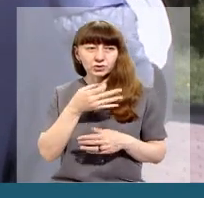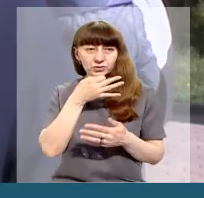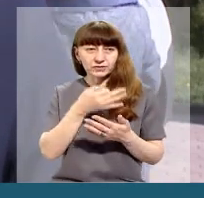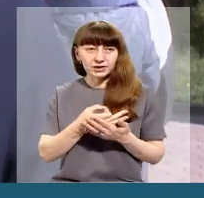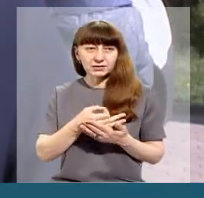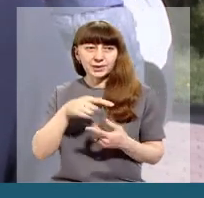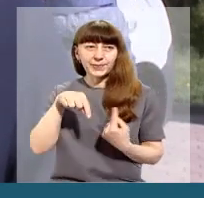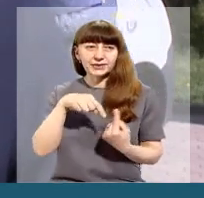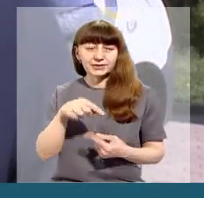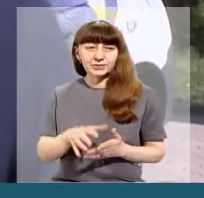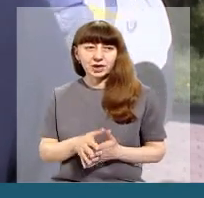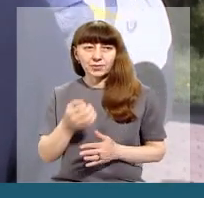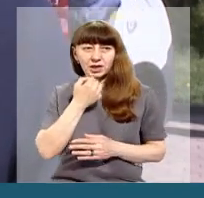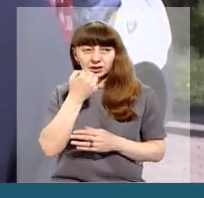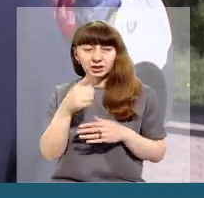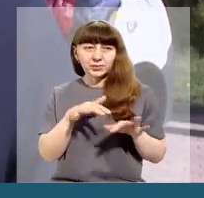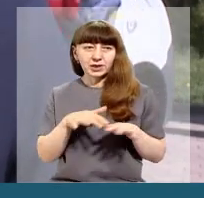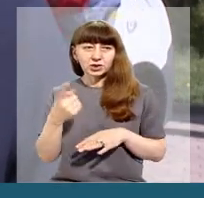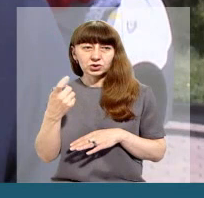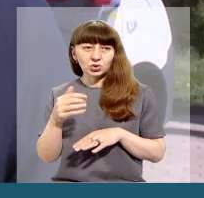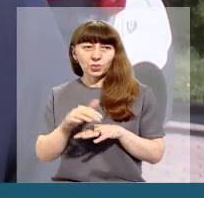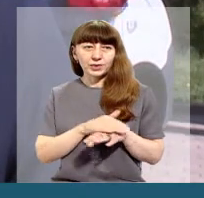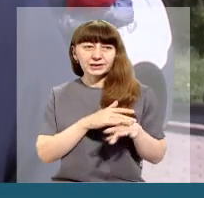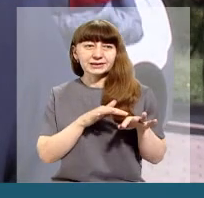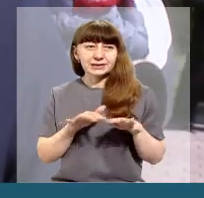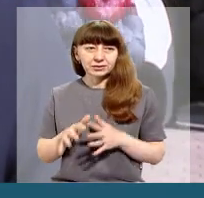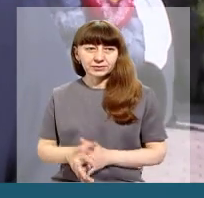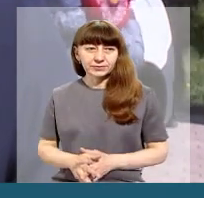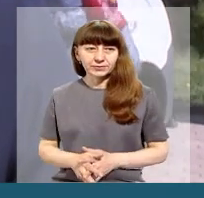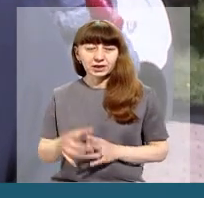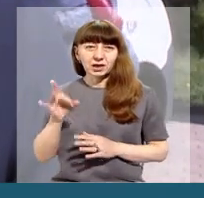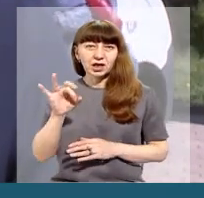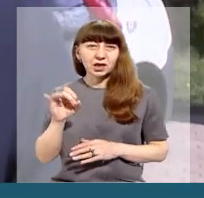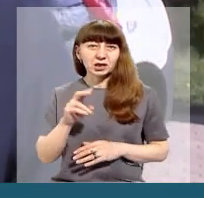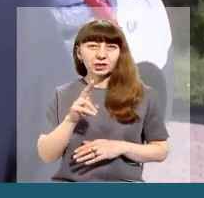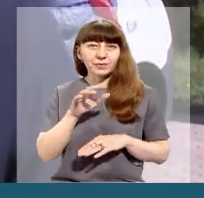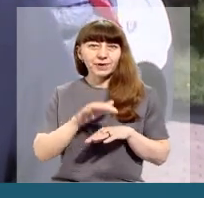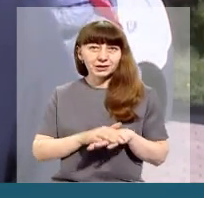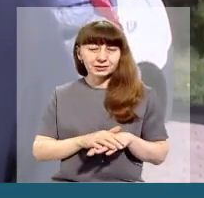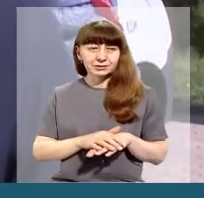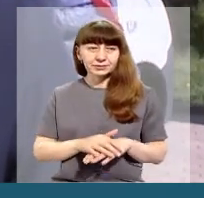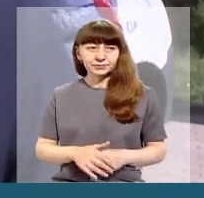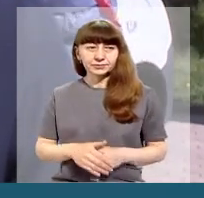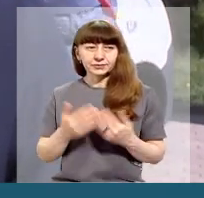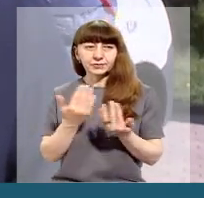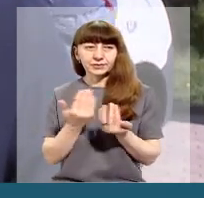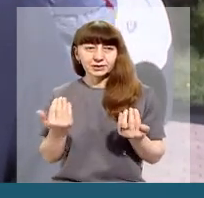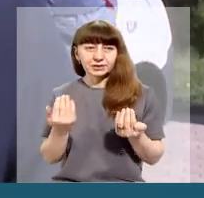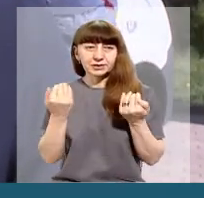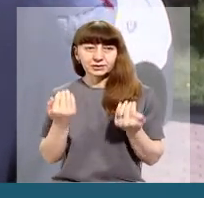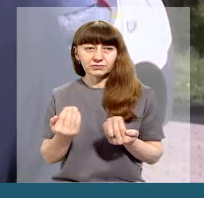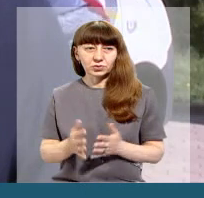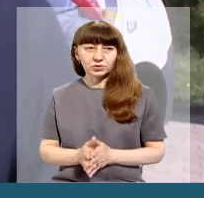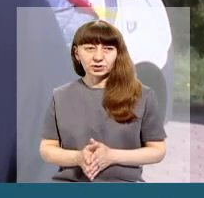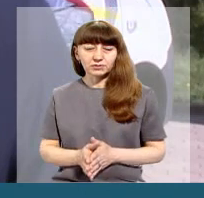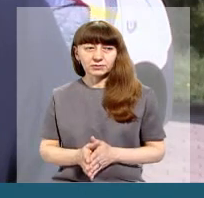предпринимателей. Благодаря акции «100 благотворительных дел» Халық банка мы сегодня вот находимся